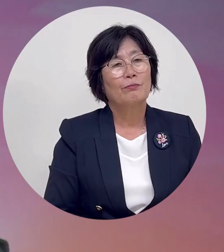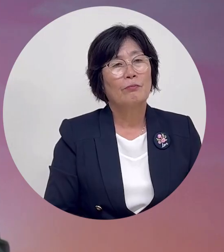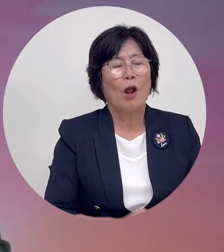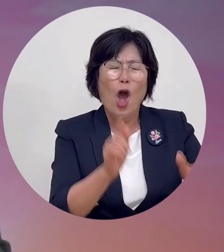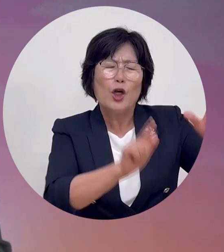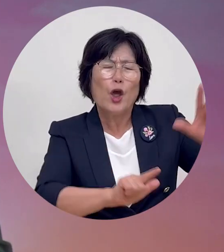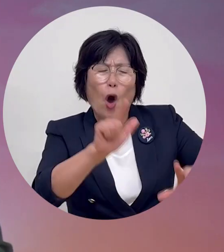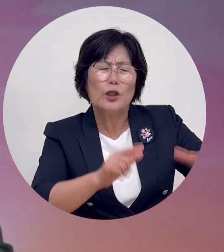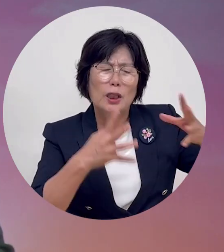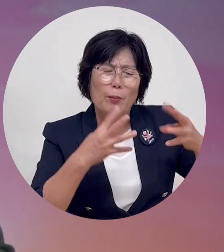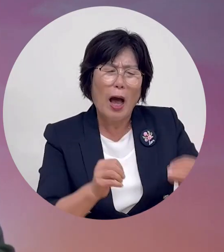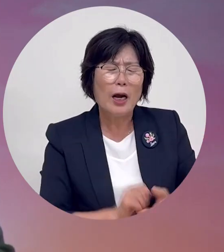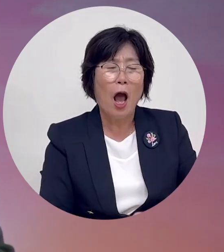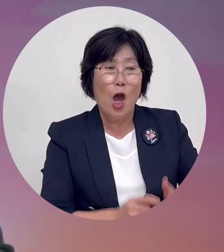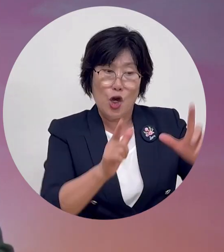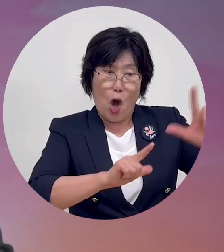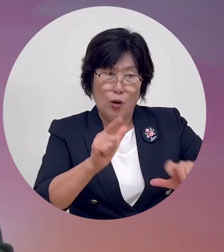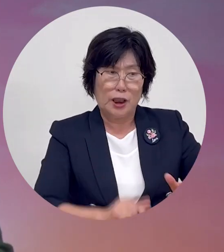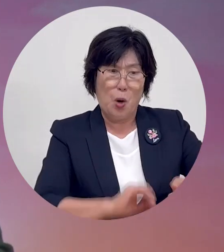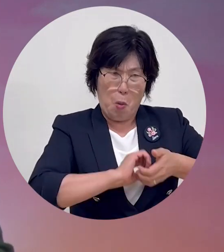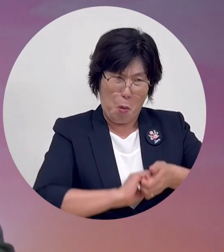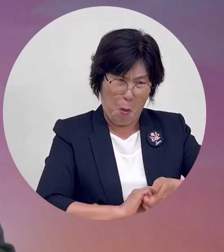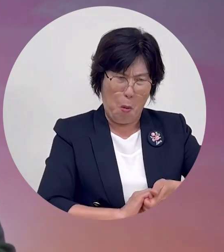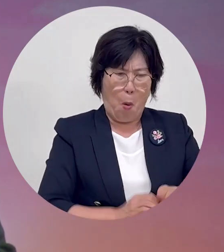형식만 꼭 갖춰야 기도가 아니에요.